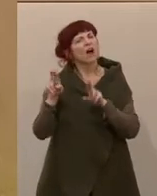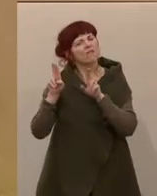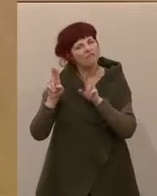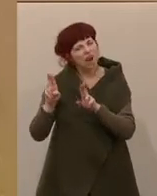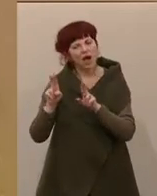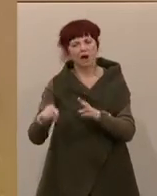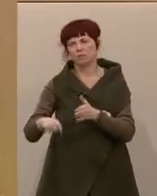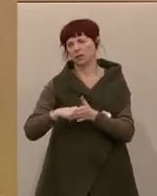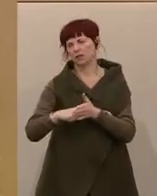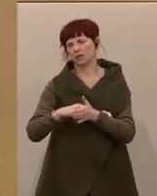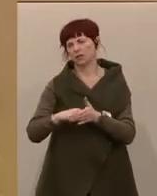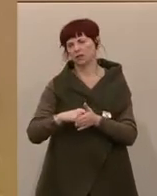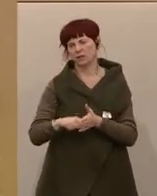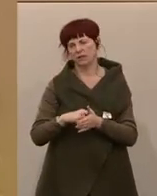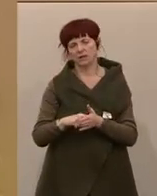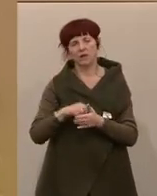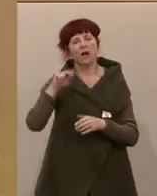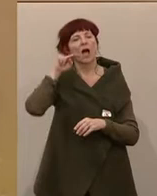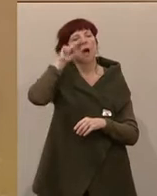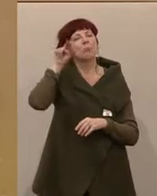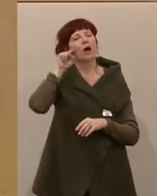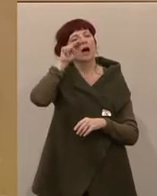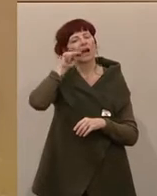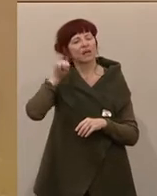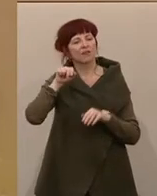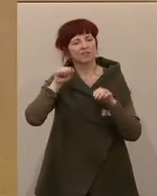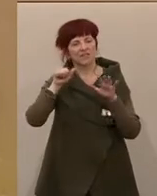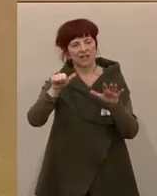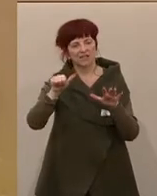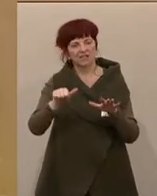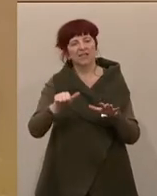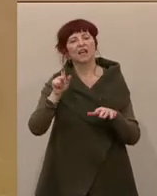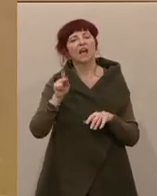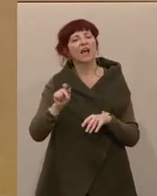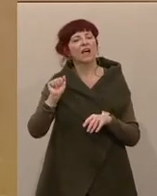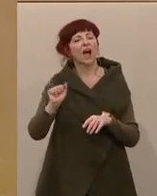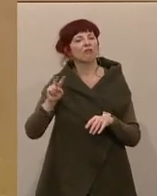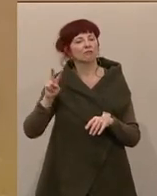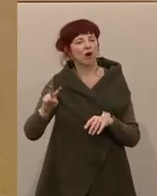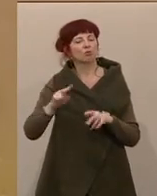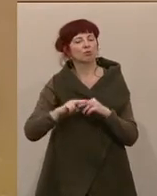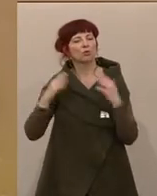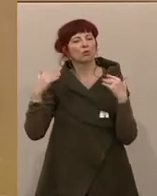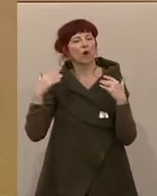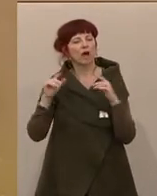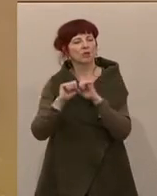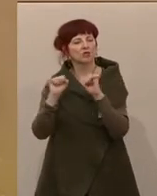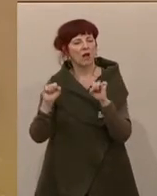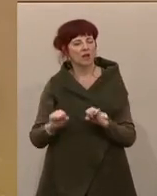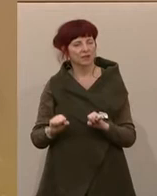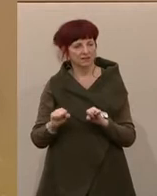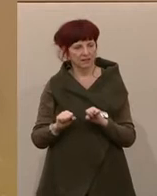tatsächlich, dass im § 16 Krankenanstalten- und Kuranstaltengesetz eine